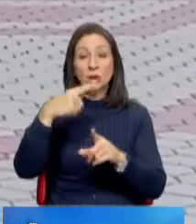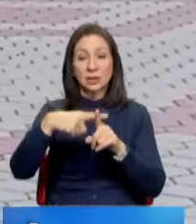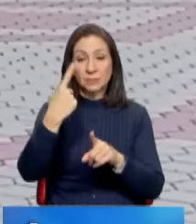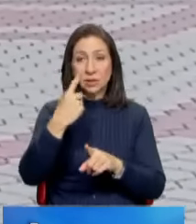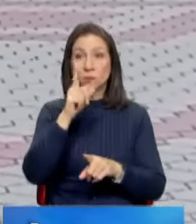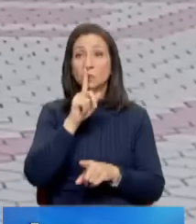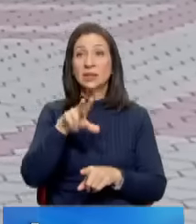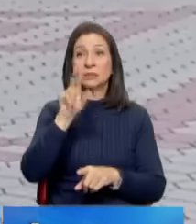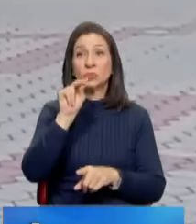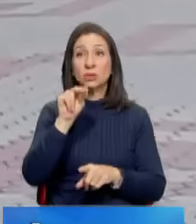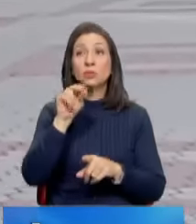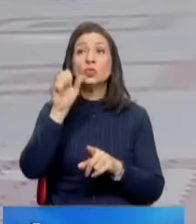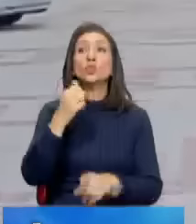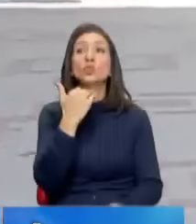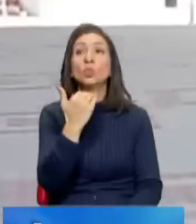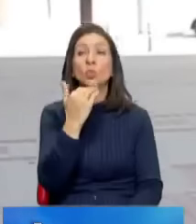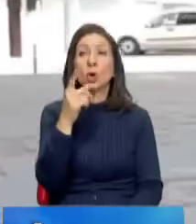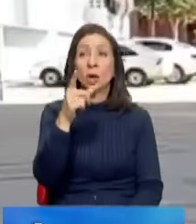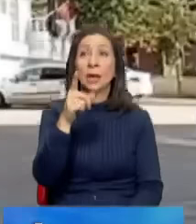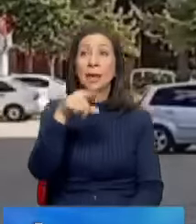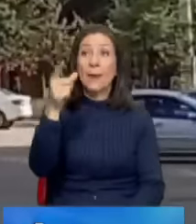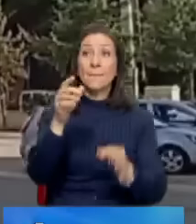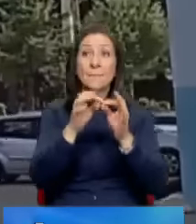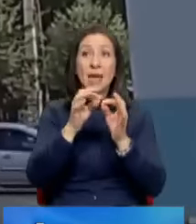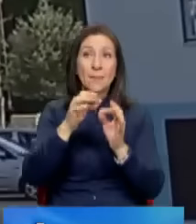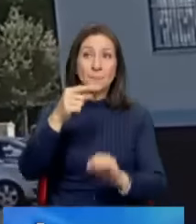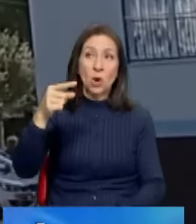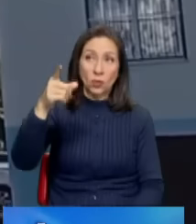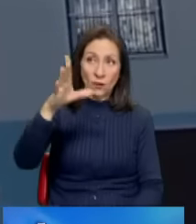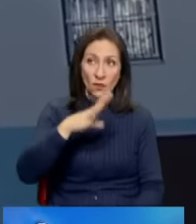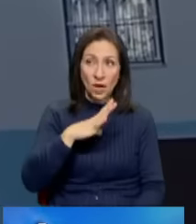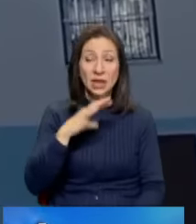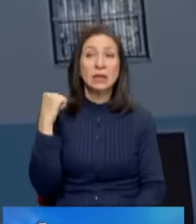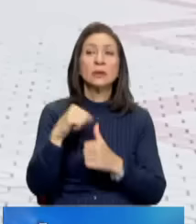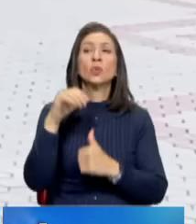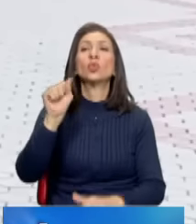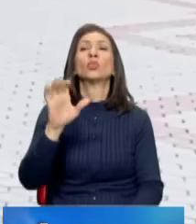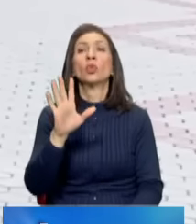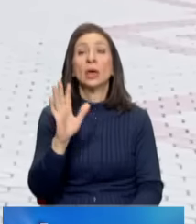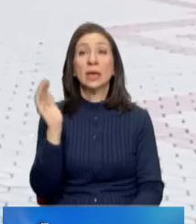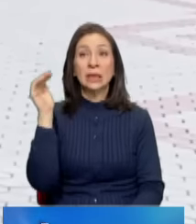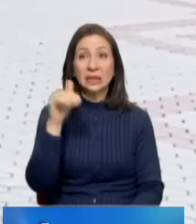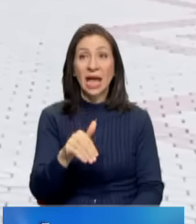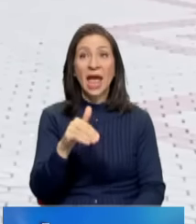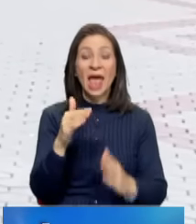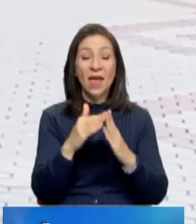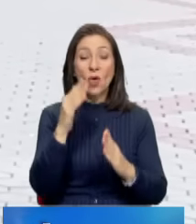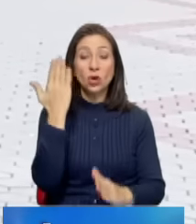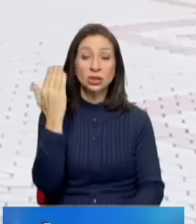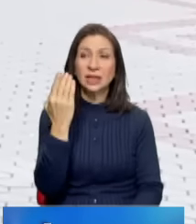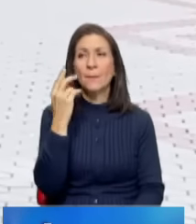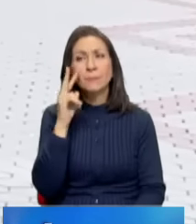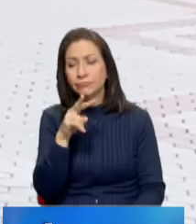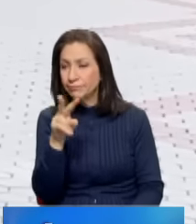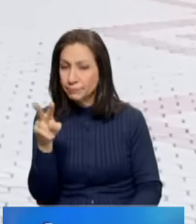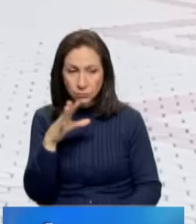170 metrekare tutulmuyor. Yine B blokta var. Yine tutulmuyor. Geldiklerinde evi önceden